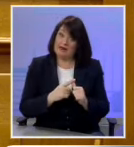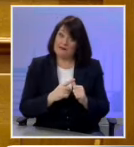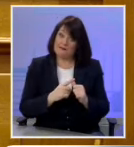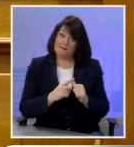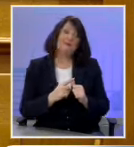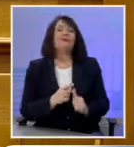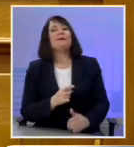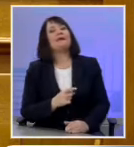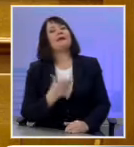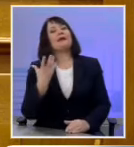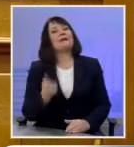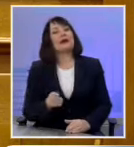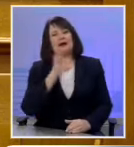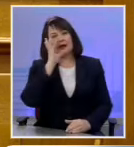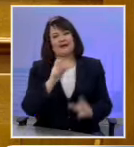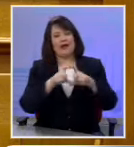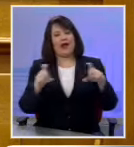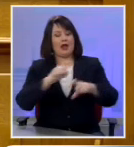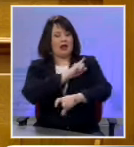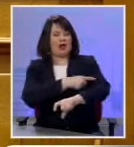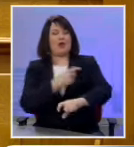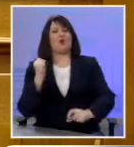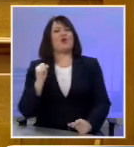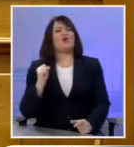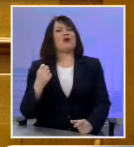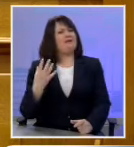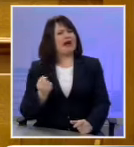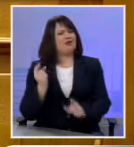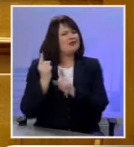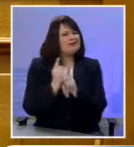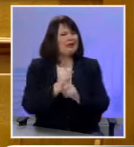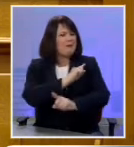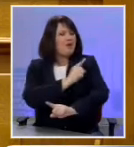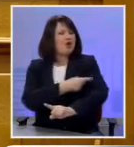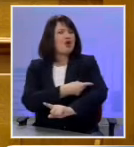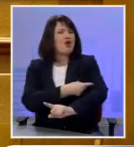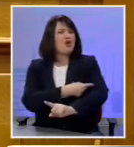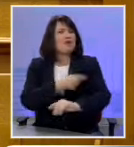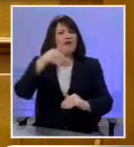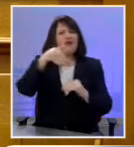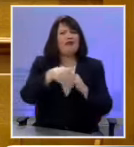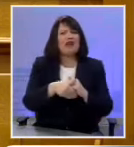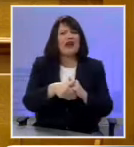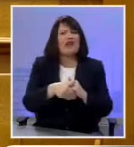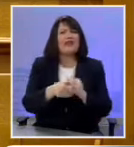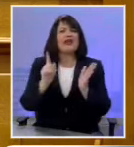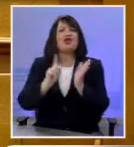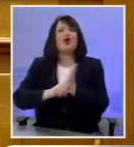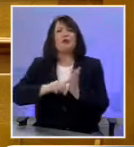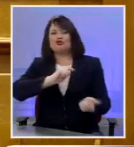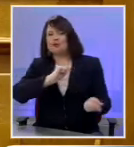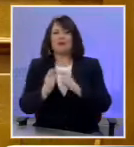ότι υπάρχουν μετοχές προνομιούχες οι οποίες σε ένα βράδυ με μία νομοθετική